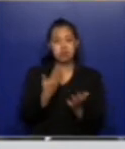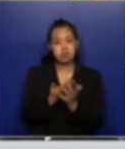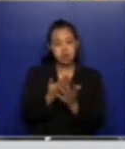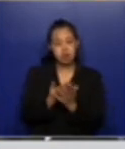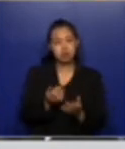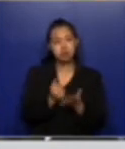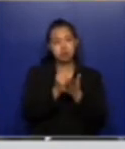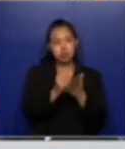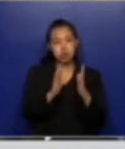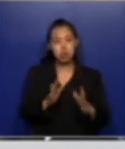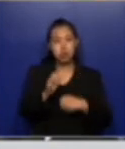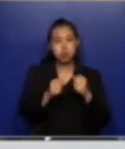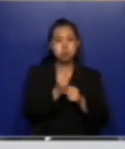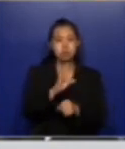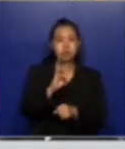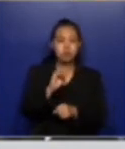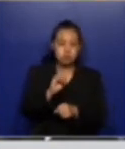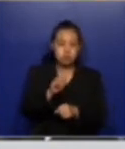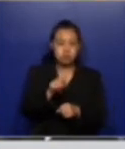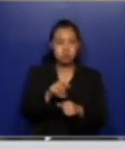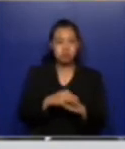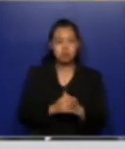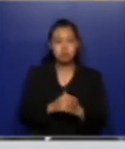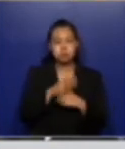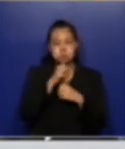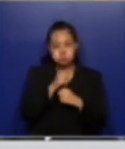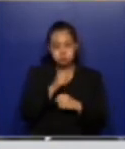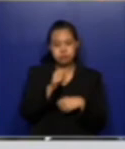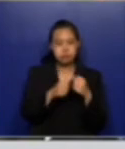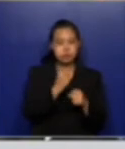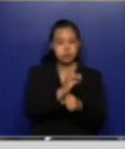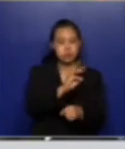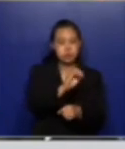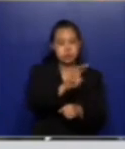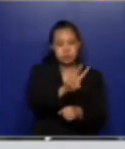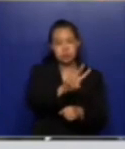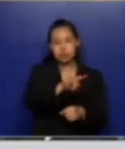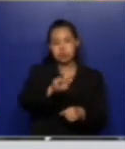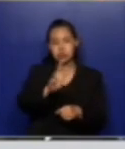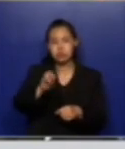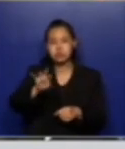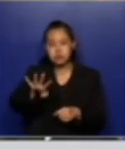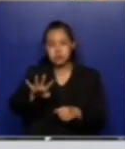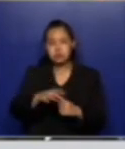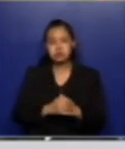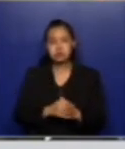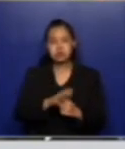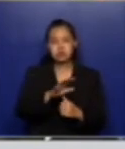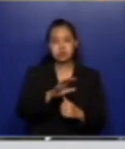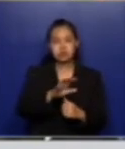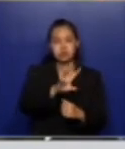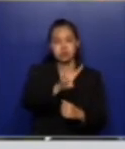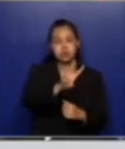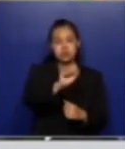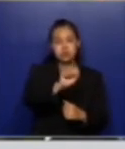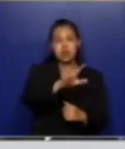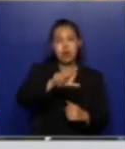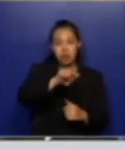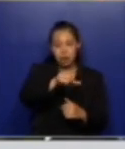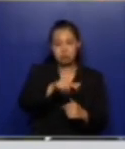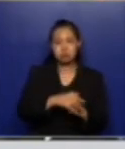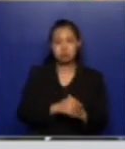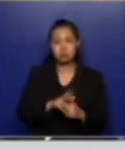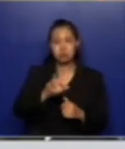ญผมจะเปรียบเทียบจากปี62ถึงปี64นะครับปี62เนี่ย 200,000 กว่าล้านบาทเองนะครับ